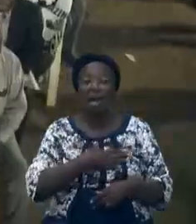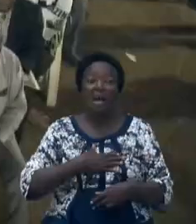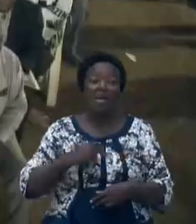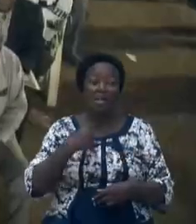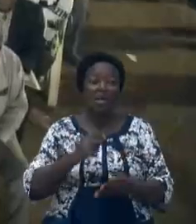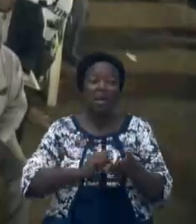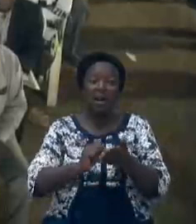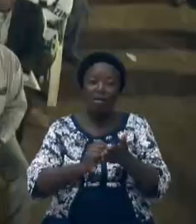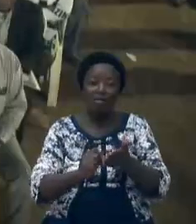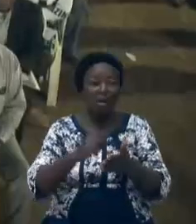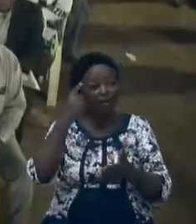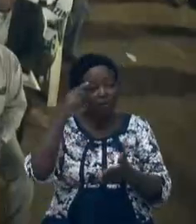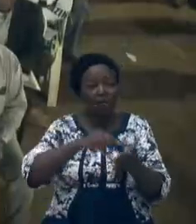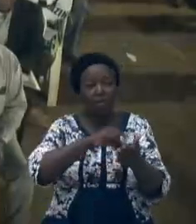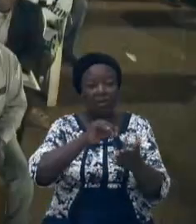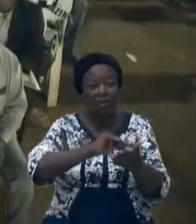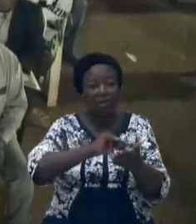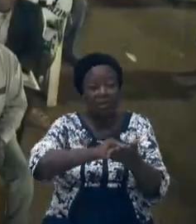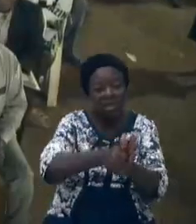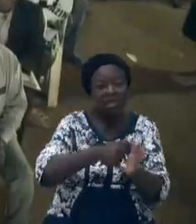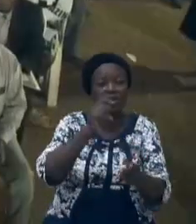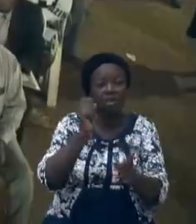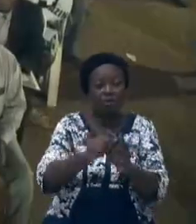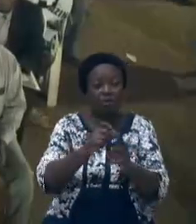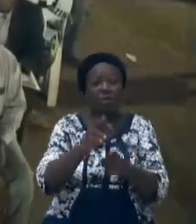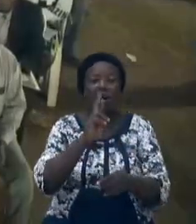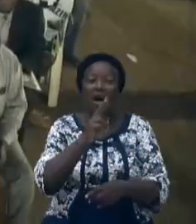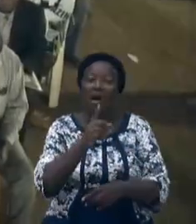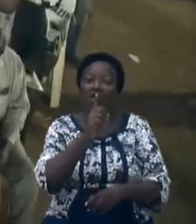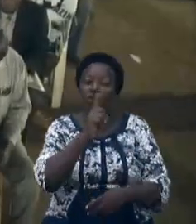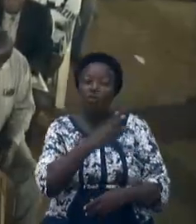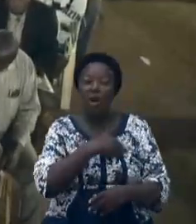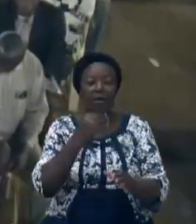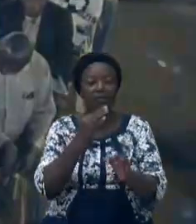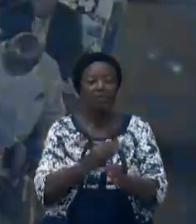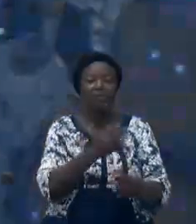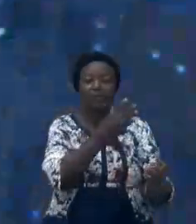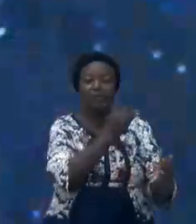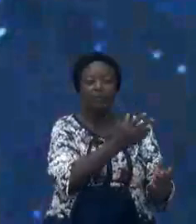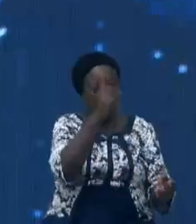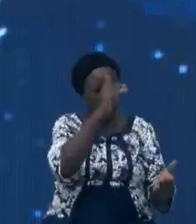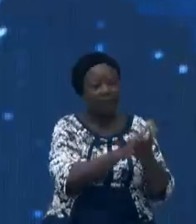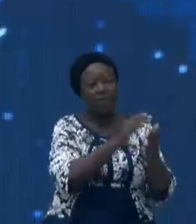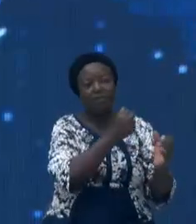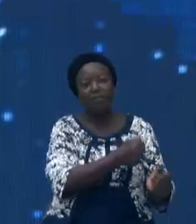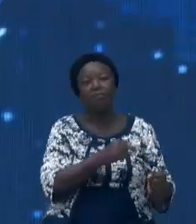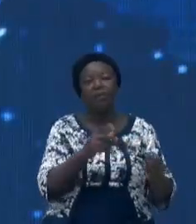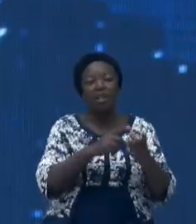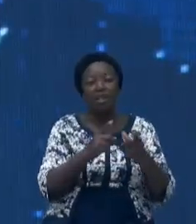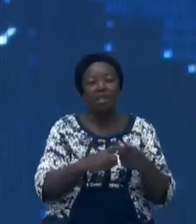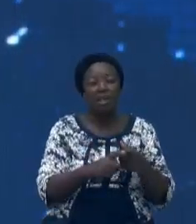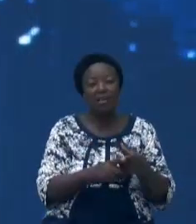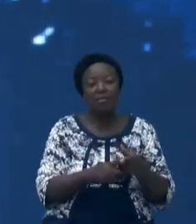est dit est cuit car ces paroles sont certaines eve véritable